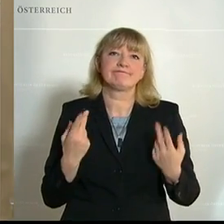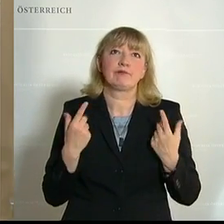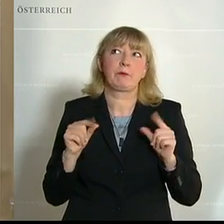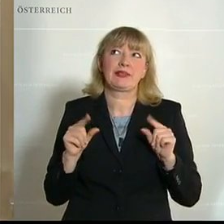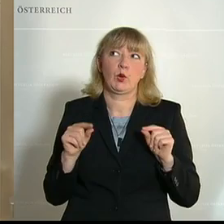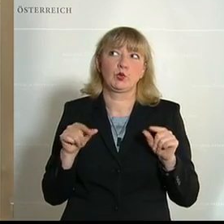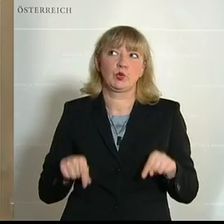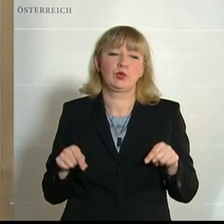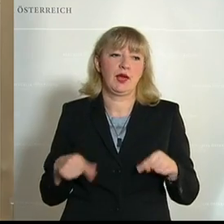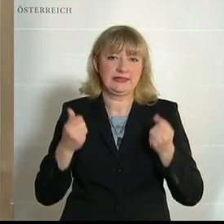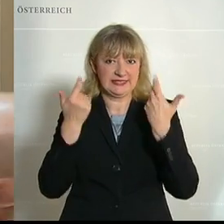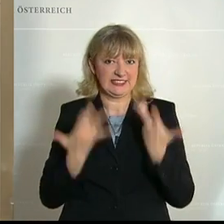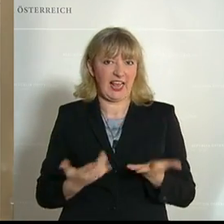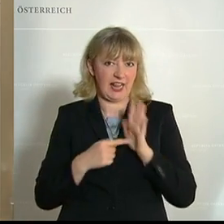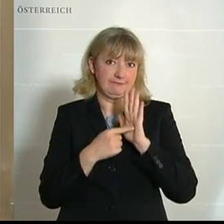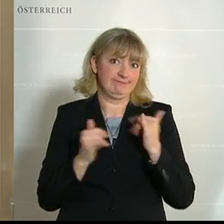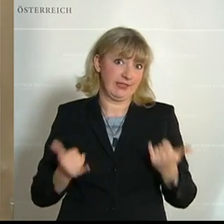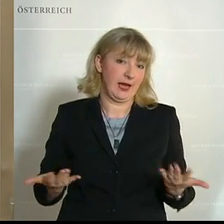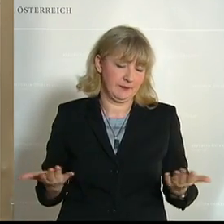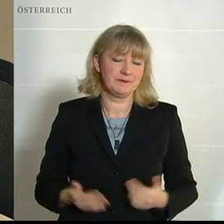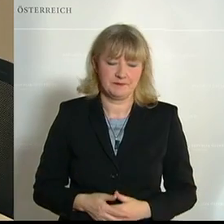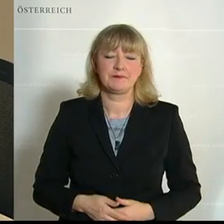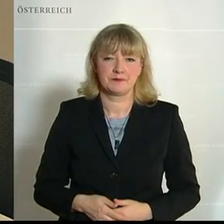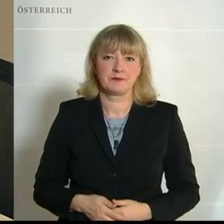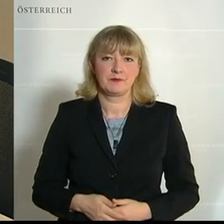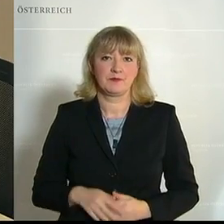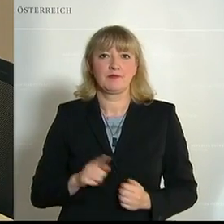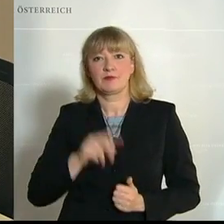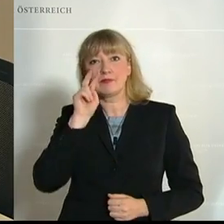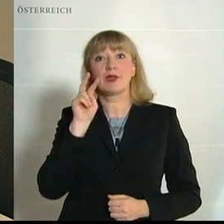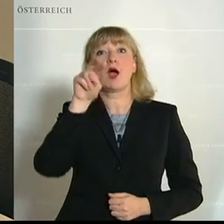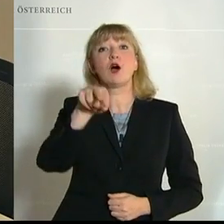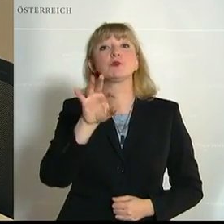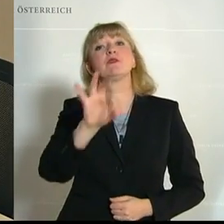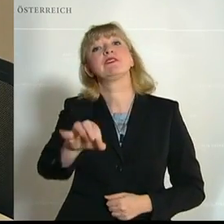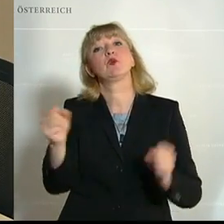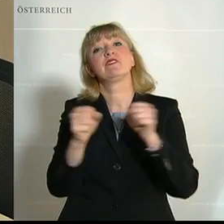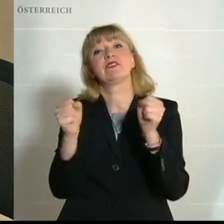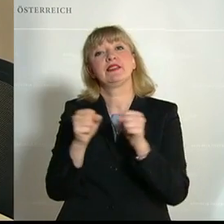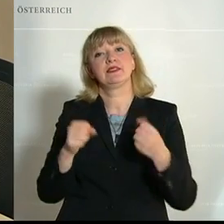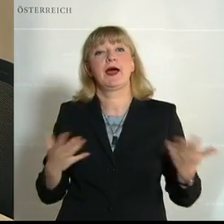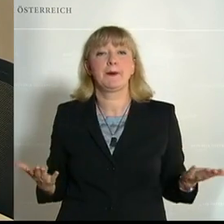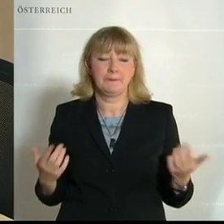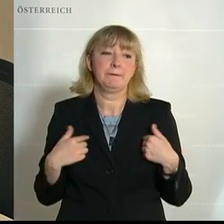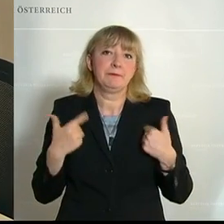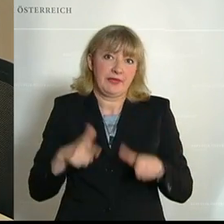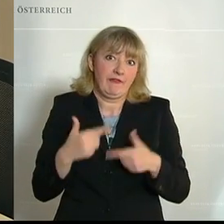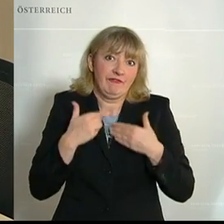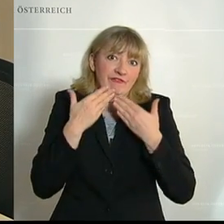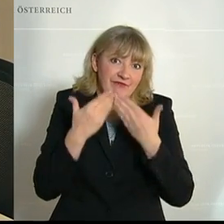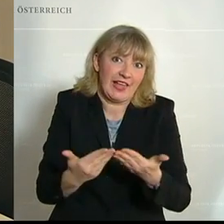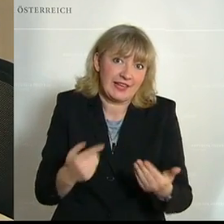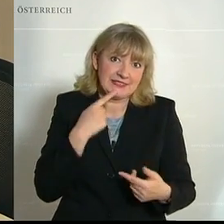wohl hier in Zahlen auch zu fassen. Der Ausblick für den Winter, da darf ich mich auch bedanken